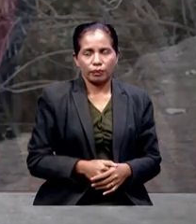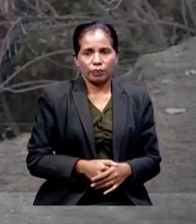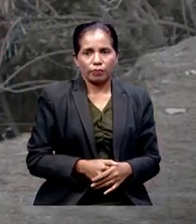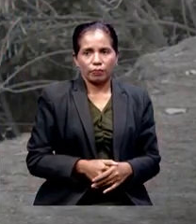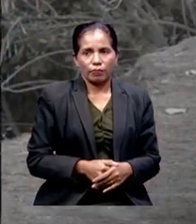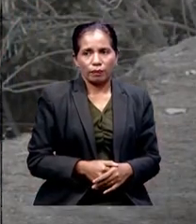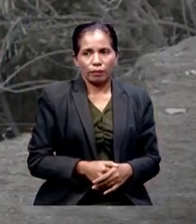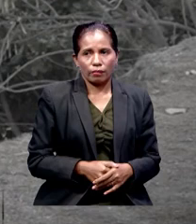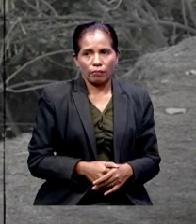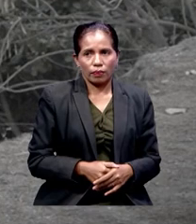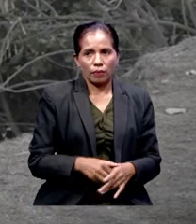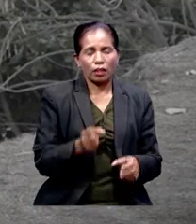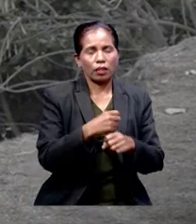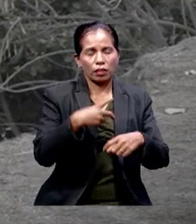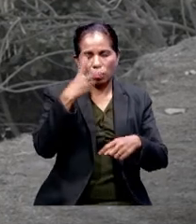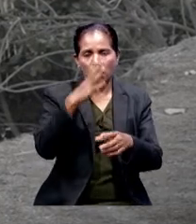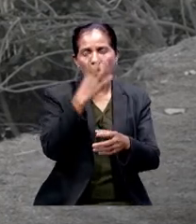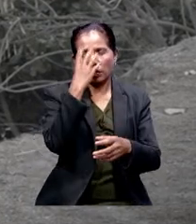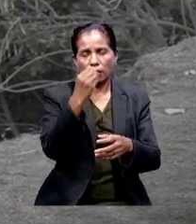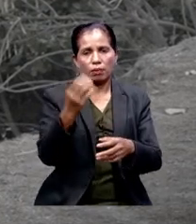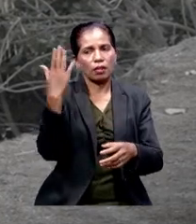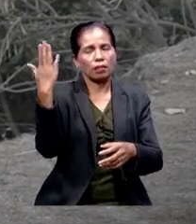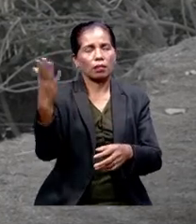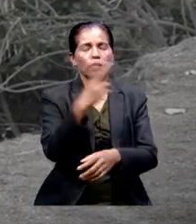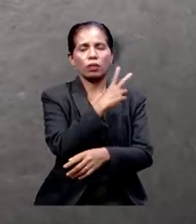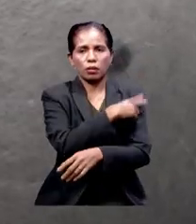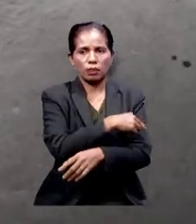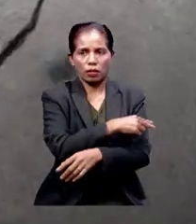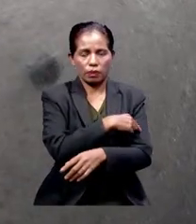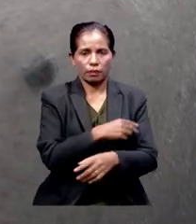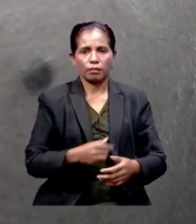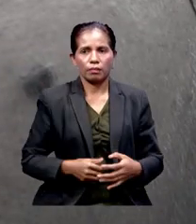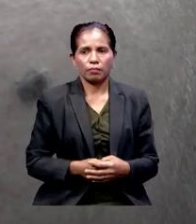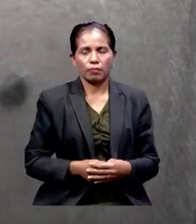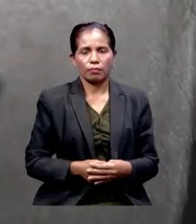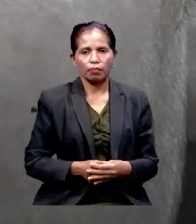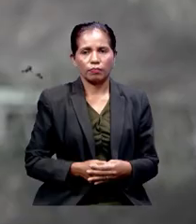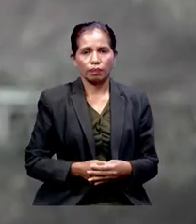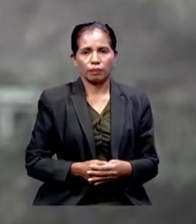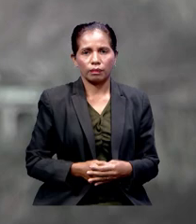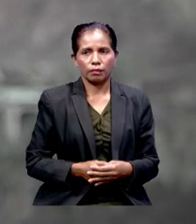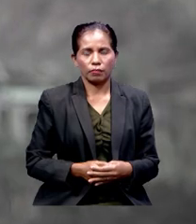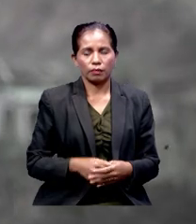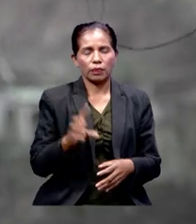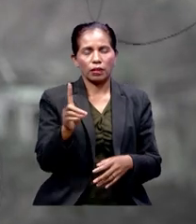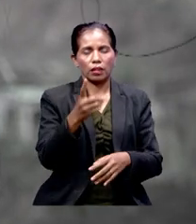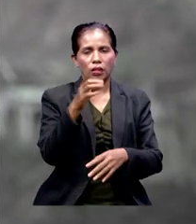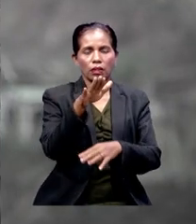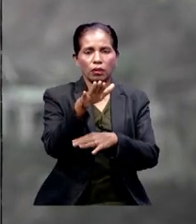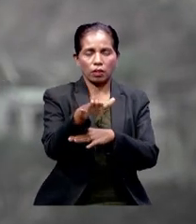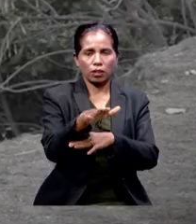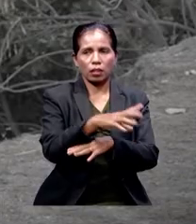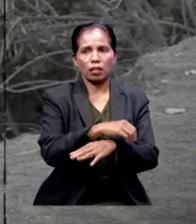Sabah halus sudah tan sabah isa tirit kar karena kami kal tahan leh nabo to itu dia ozek lor lor tadi lo kray